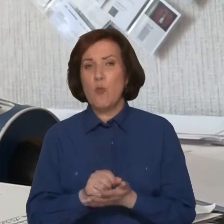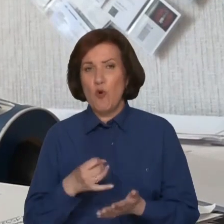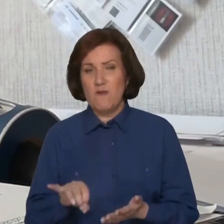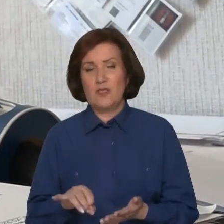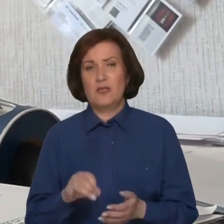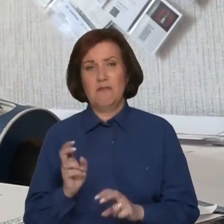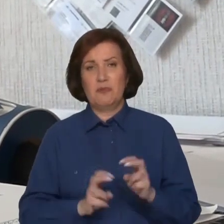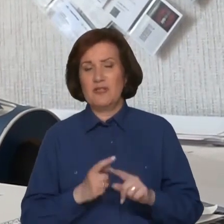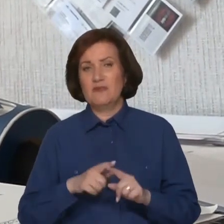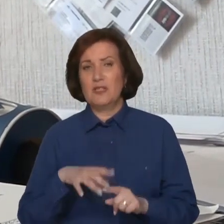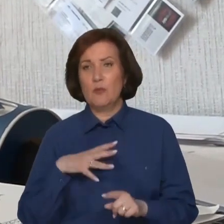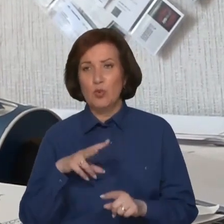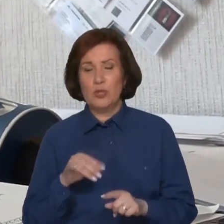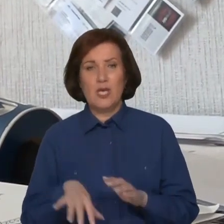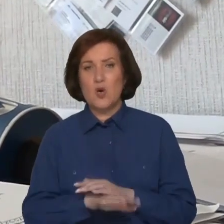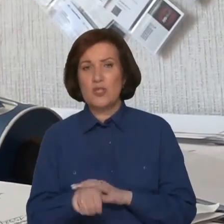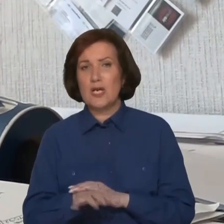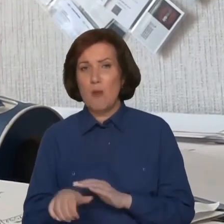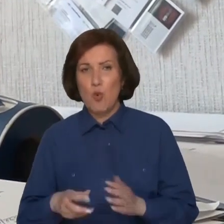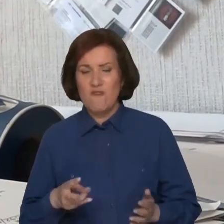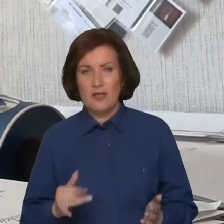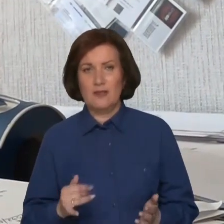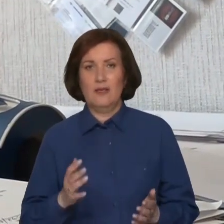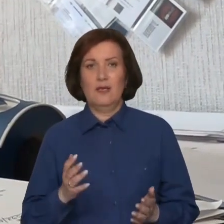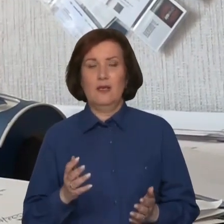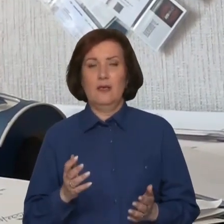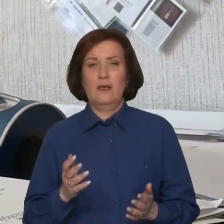окупований. Підприємства, які тут були, вони розграбовані,